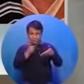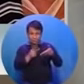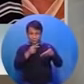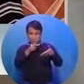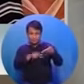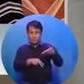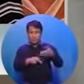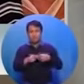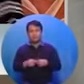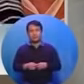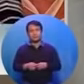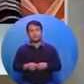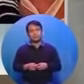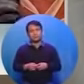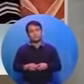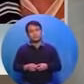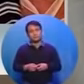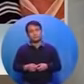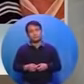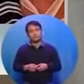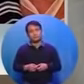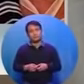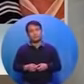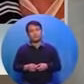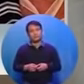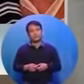po, eto na. Naku.